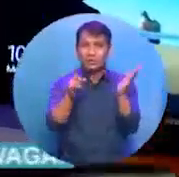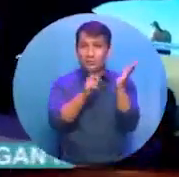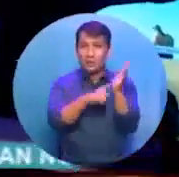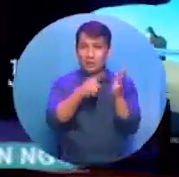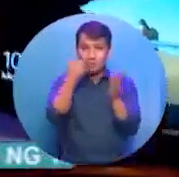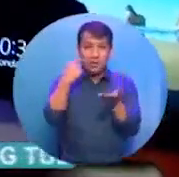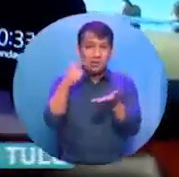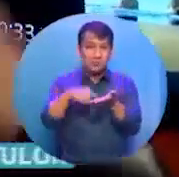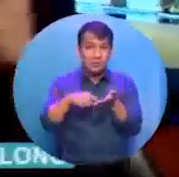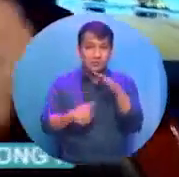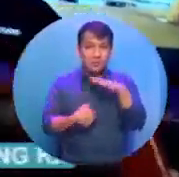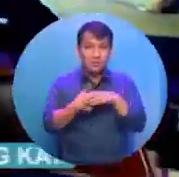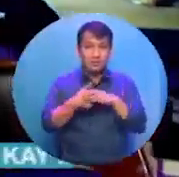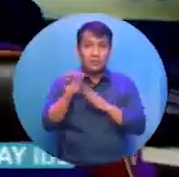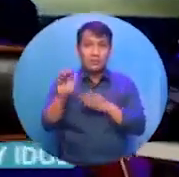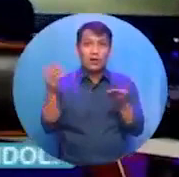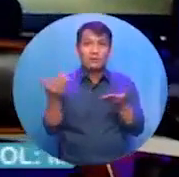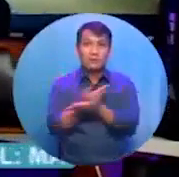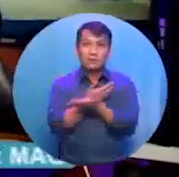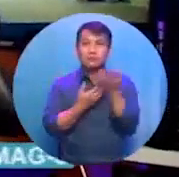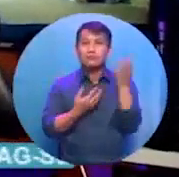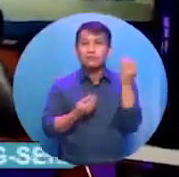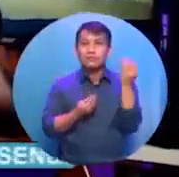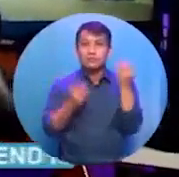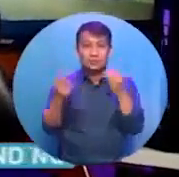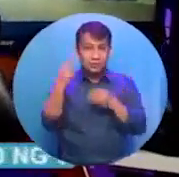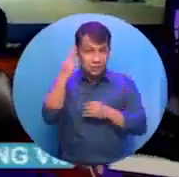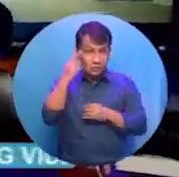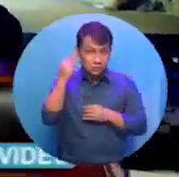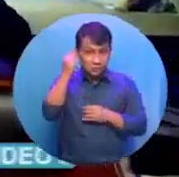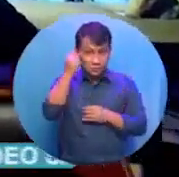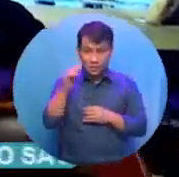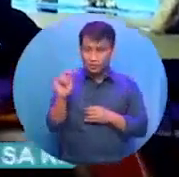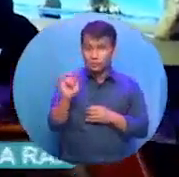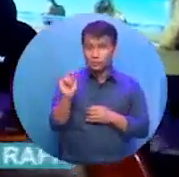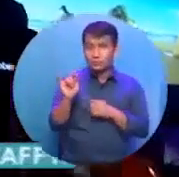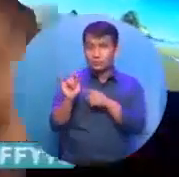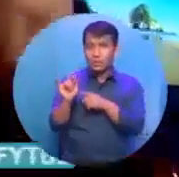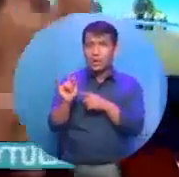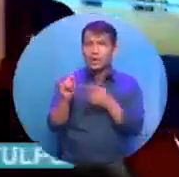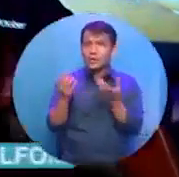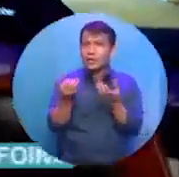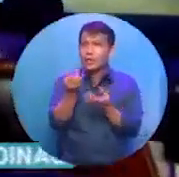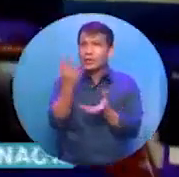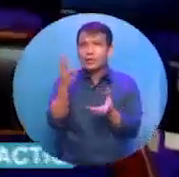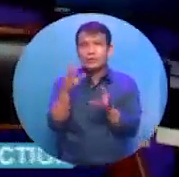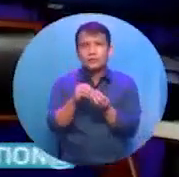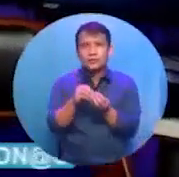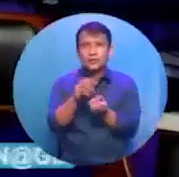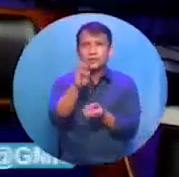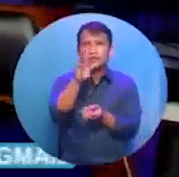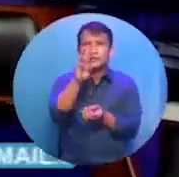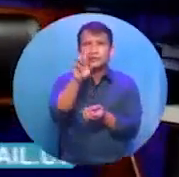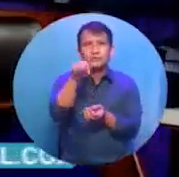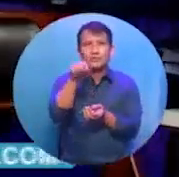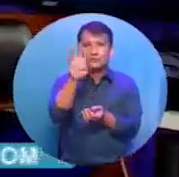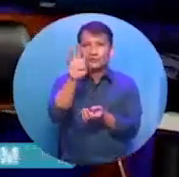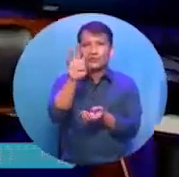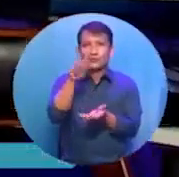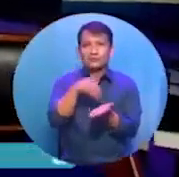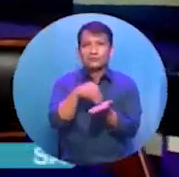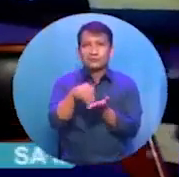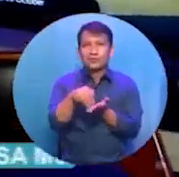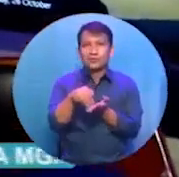sa inyo yung mga latest videos ni Idol. At ang YouTube ni Idol, Rati Tulfo, ay meron na 16.4